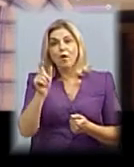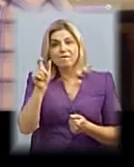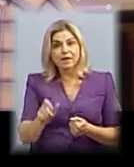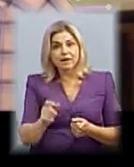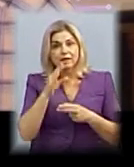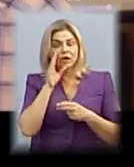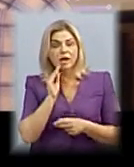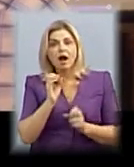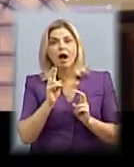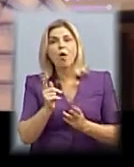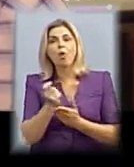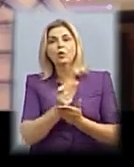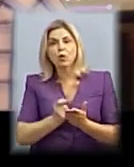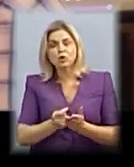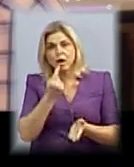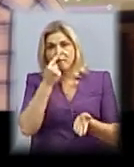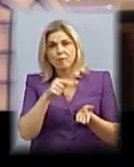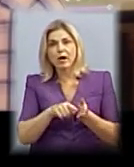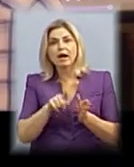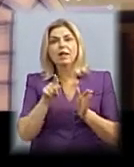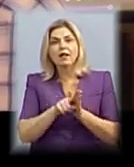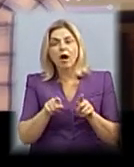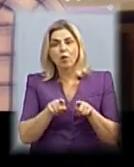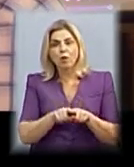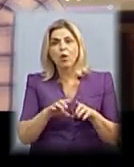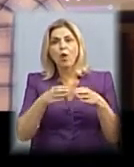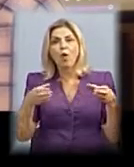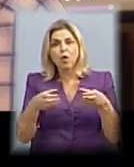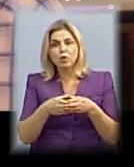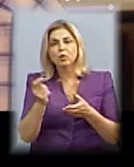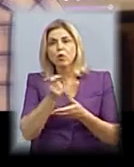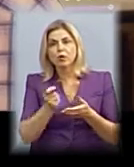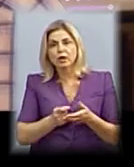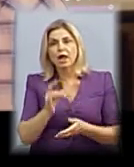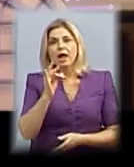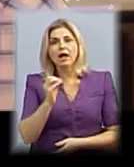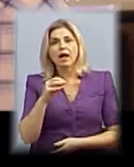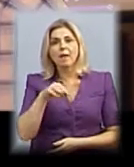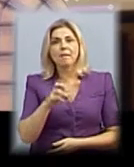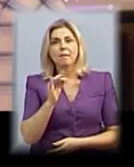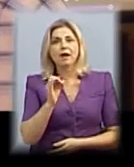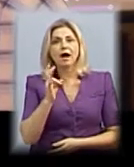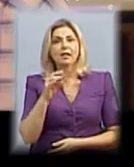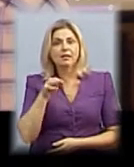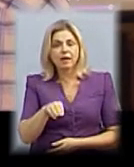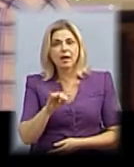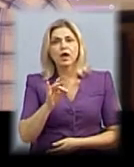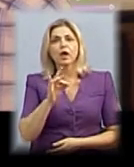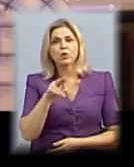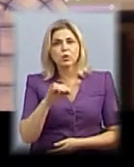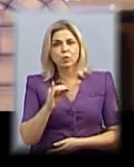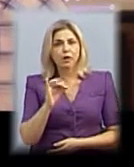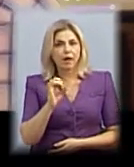художник підпадає під таку когорту художників, як і Рембрандт, як і Дюрер, як